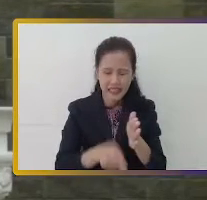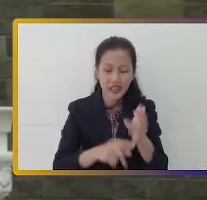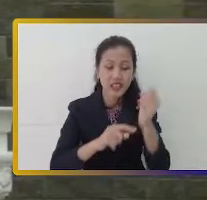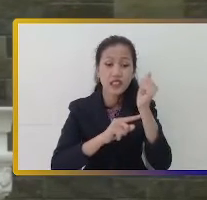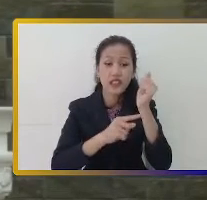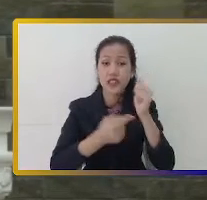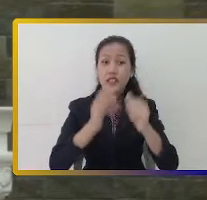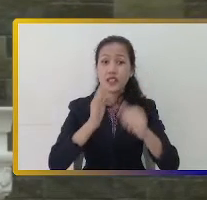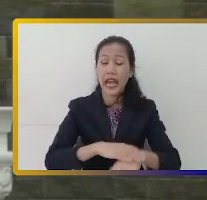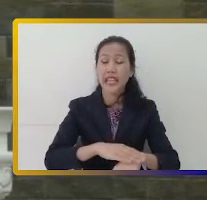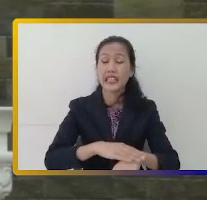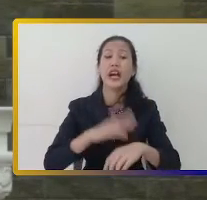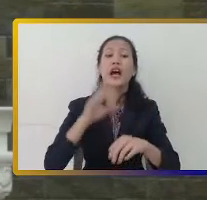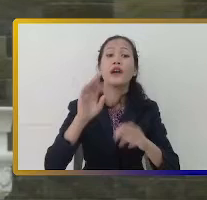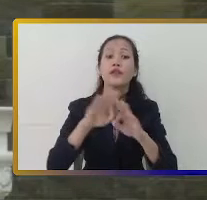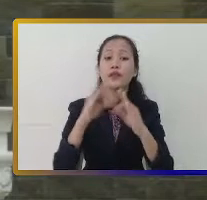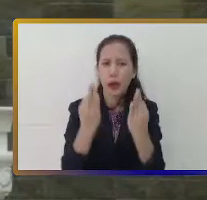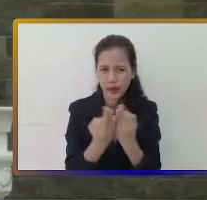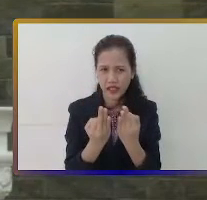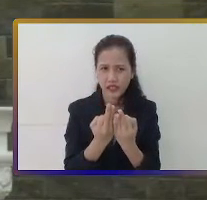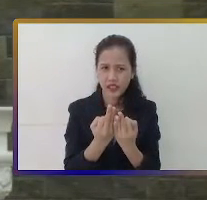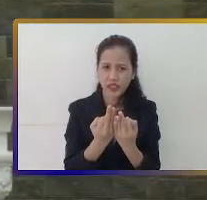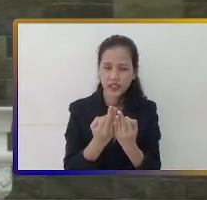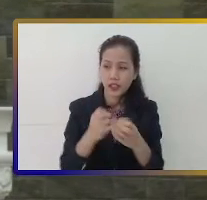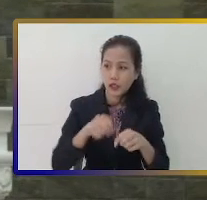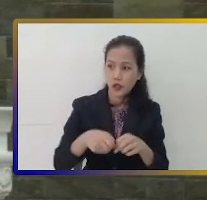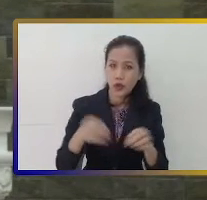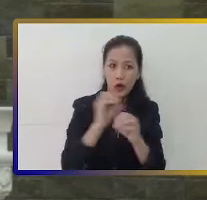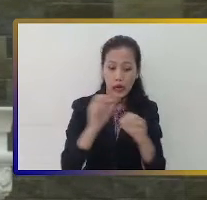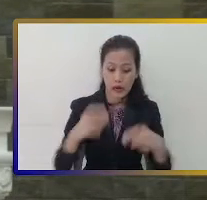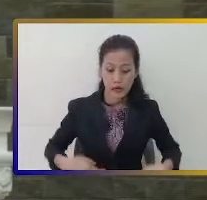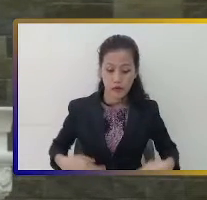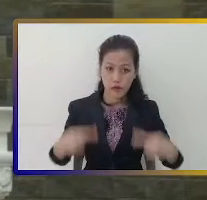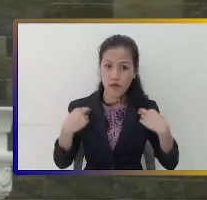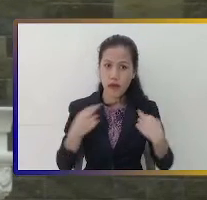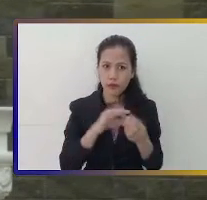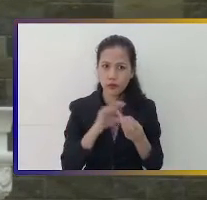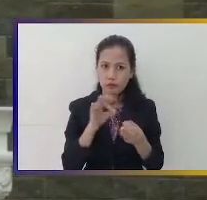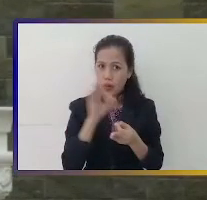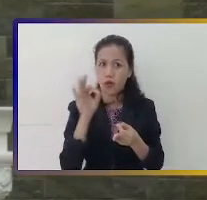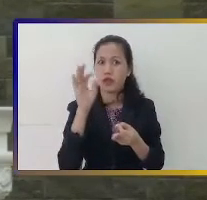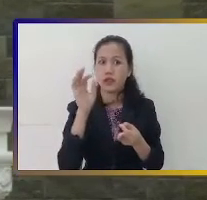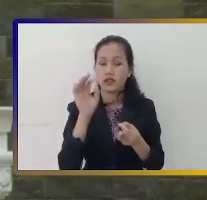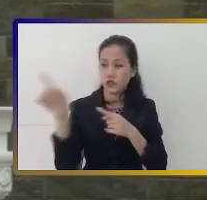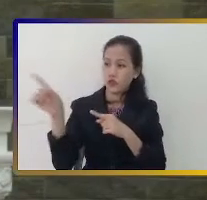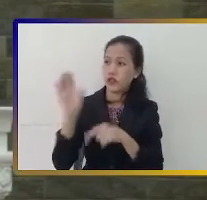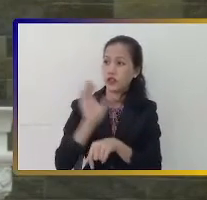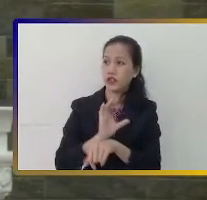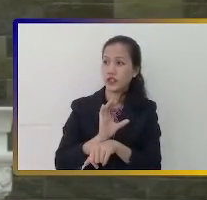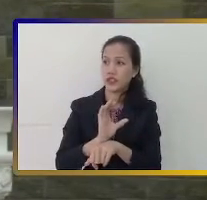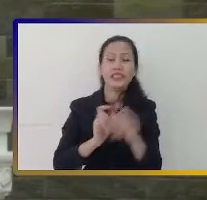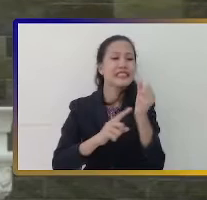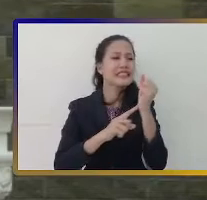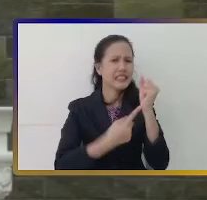Para hindi na po makarating, kapatid, yung revived na spirit po natin sa church, doon niya po sa tahanan sisirain po yan.